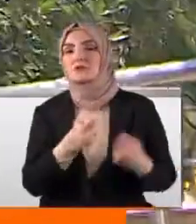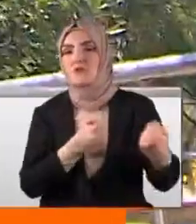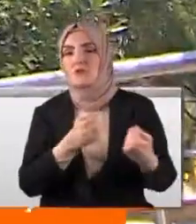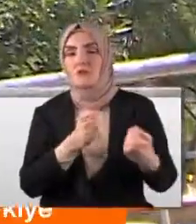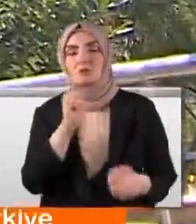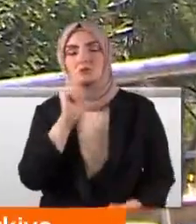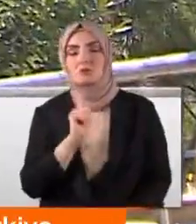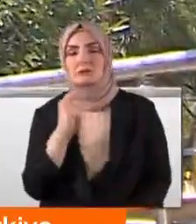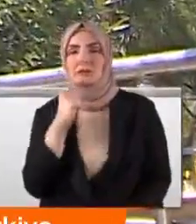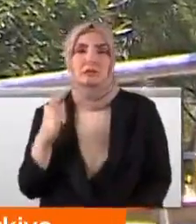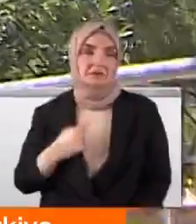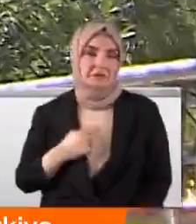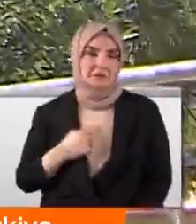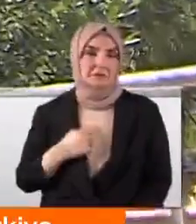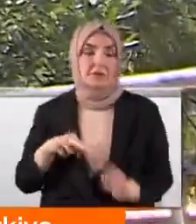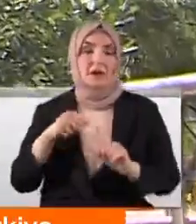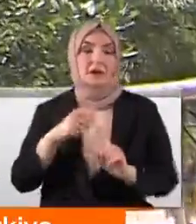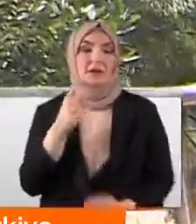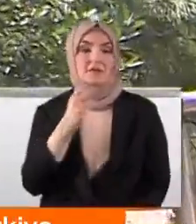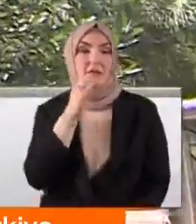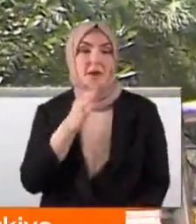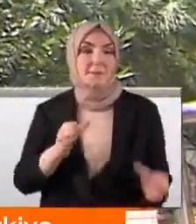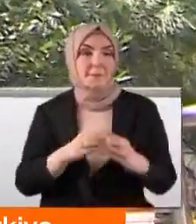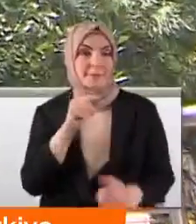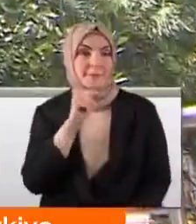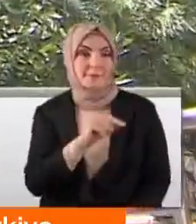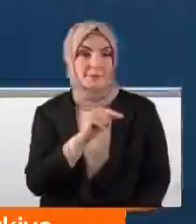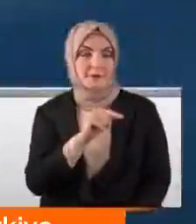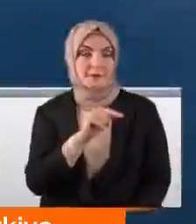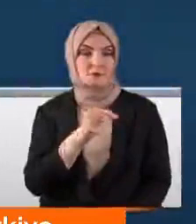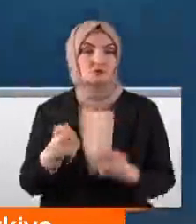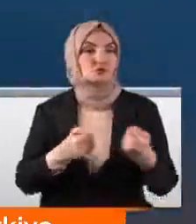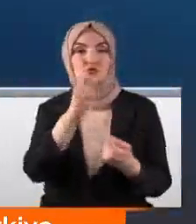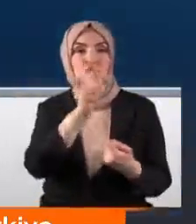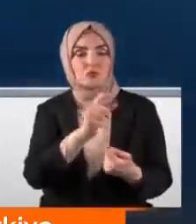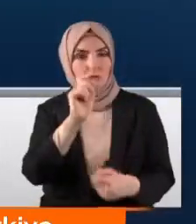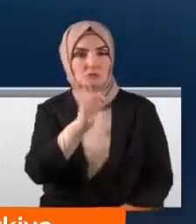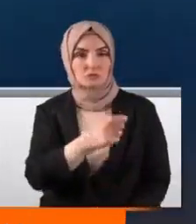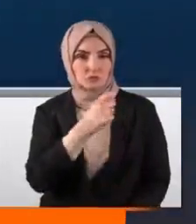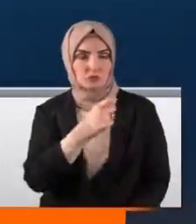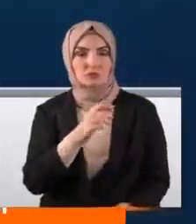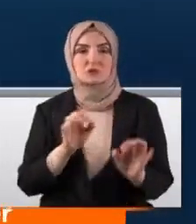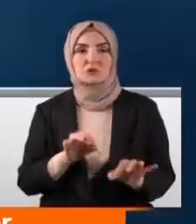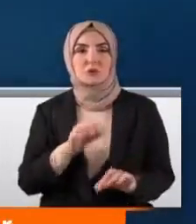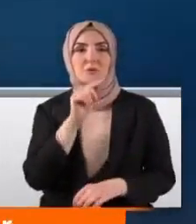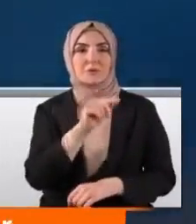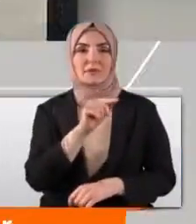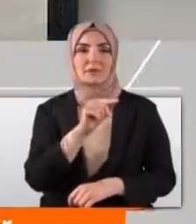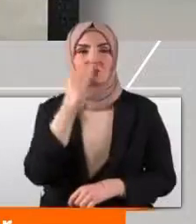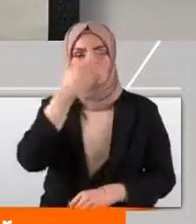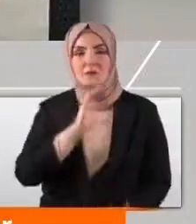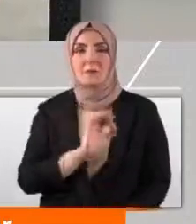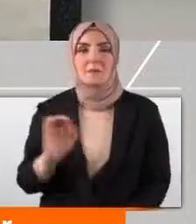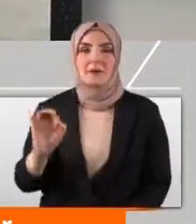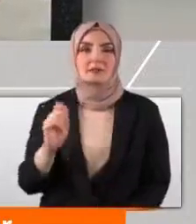söyledi. ATV haber ekibi suçlamaların odağındaki o taksi şoförüne ulaştı. Taksici bu defa da pişkince taksimetreyi suçladı.